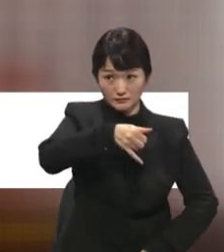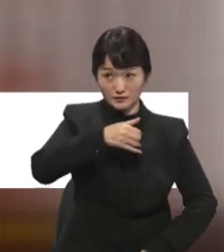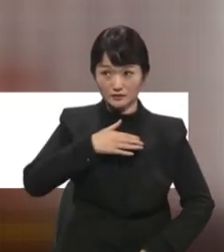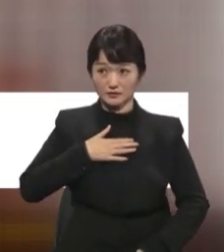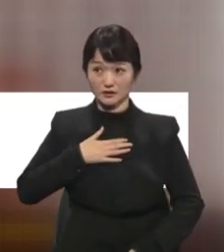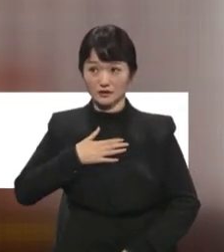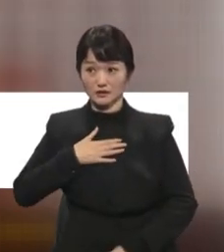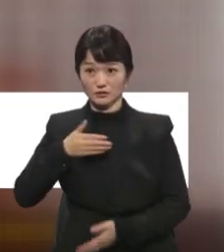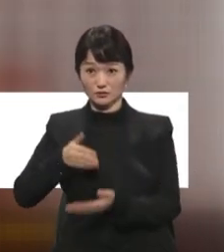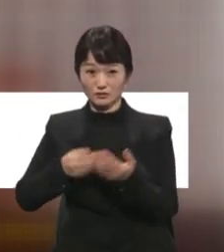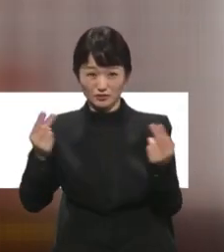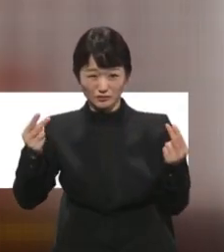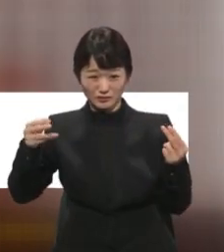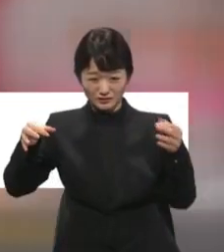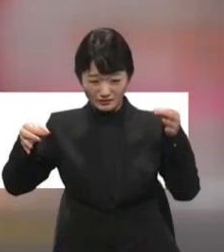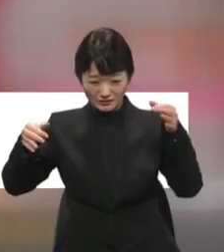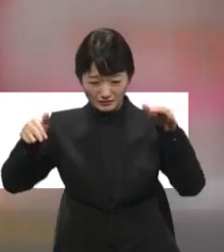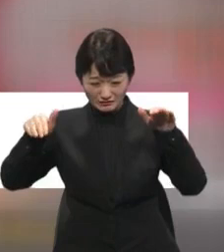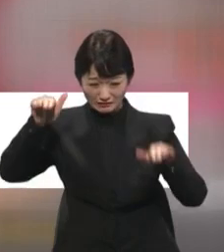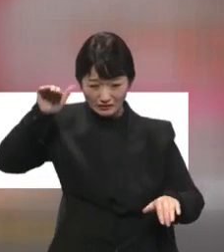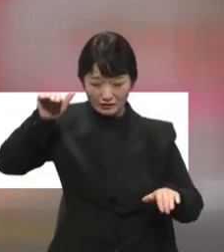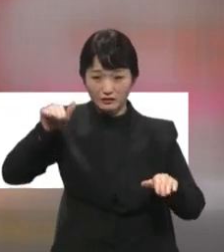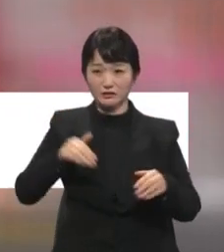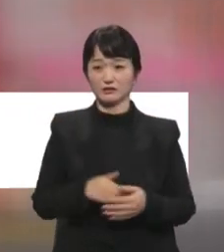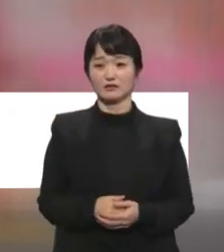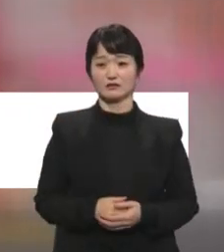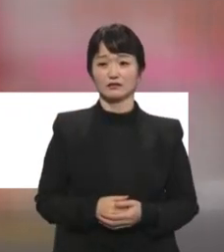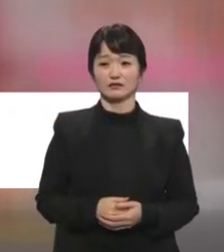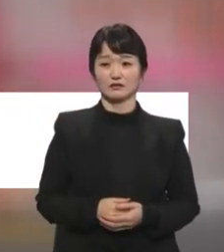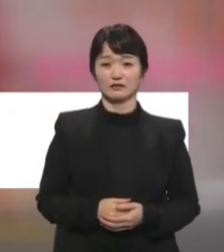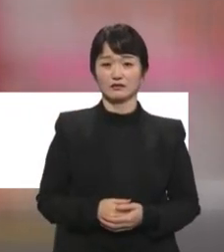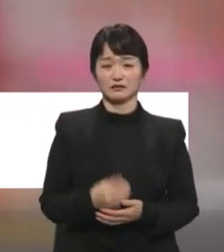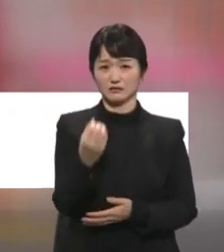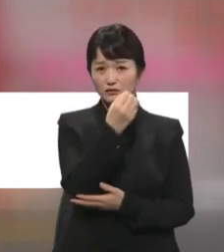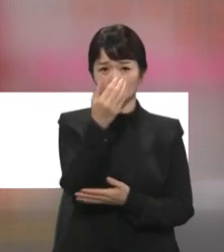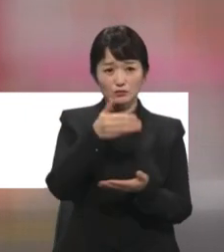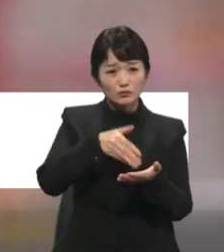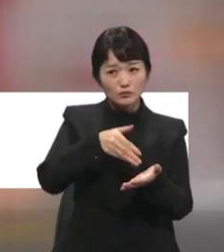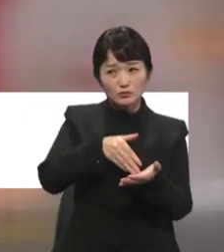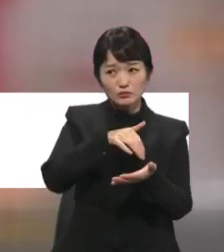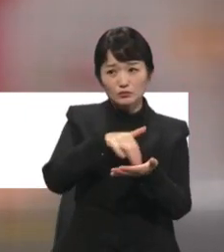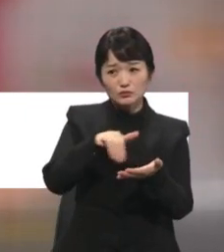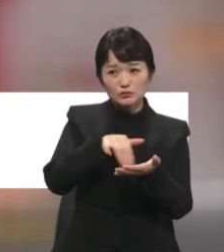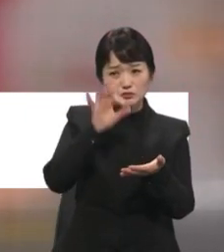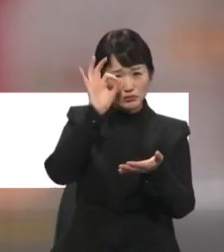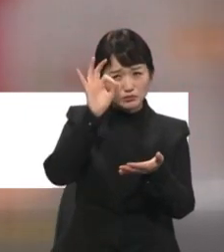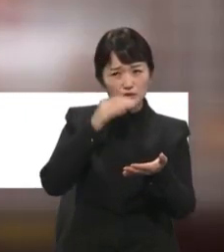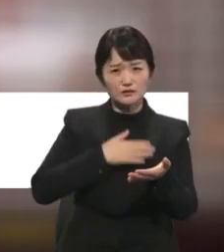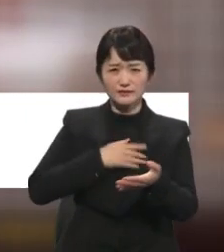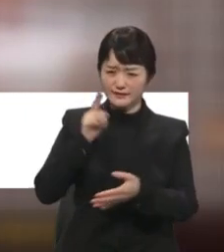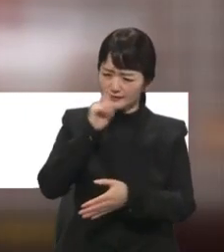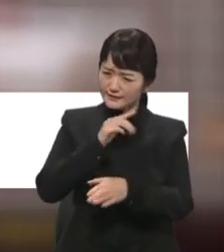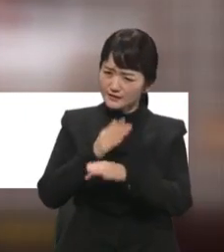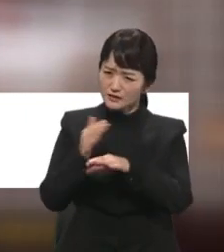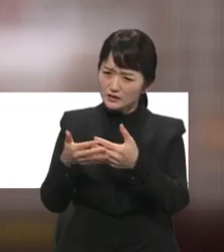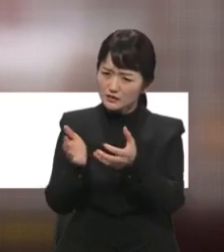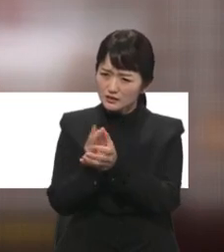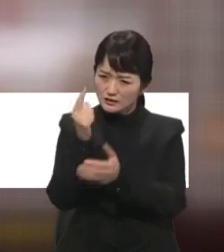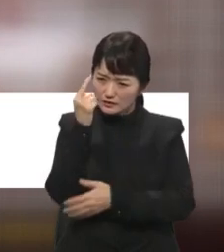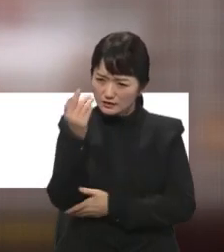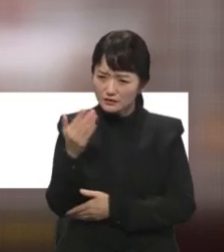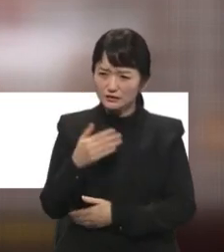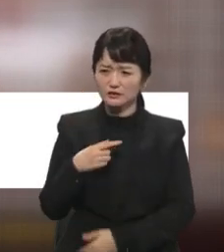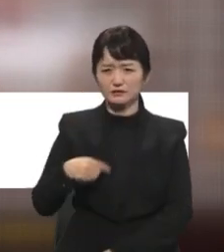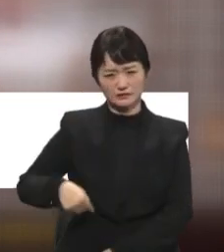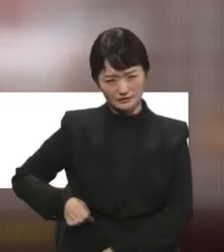내가 그렇게 물인가 사이즈나 언론 보도 횟수나 이런 걸 따져보면 그렇게 빌런인가 내가 야 그래도 양심이